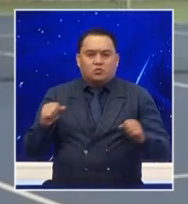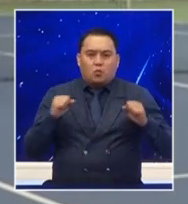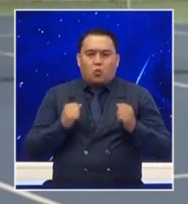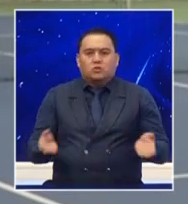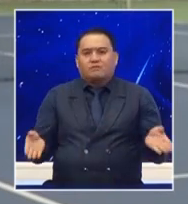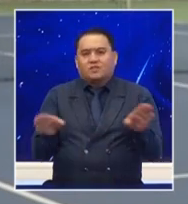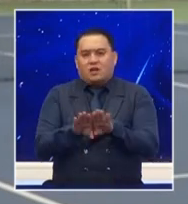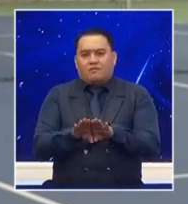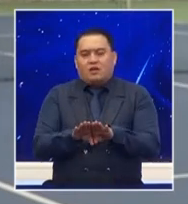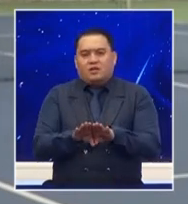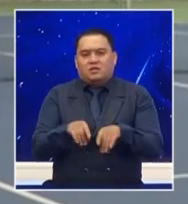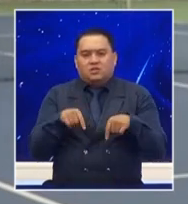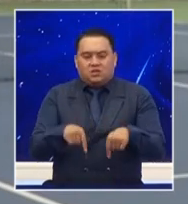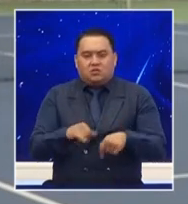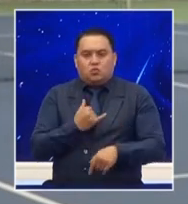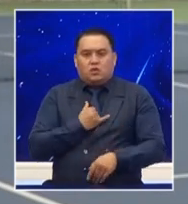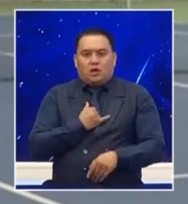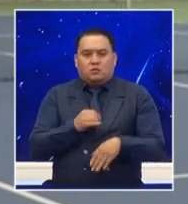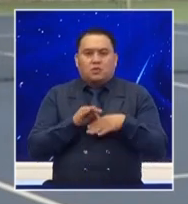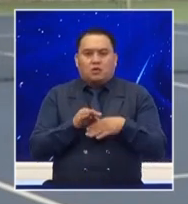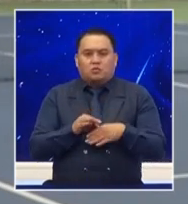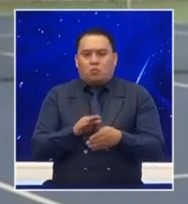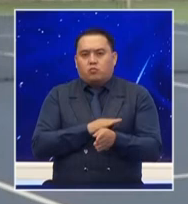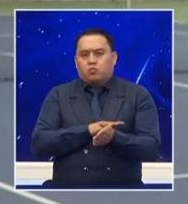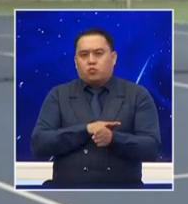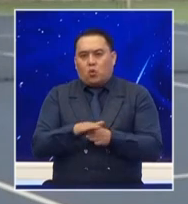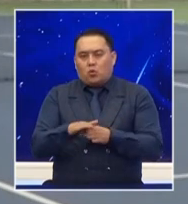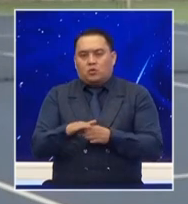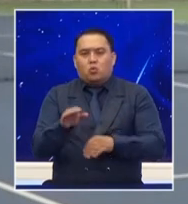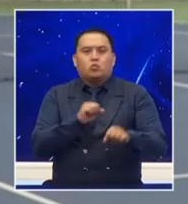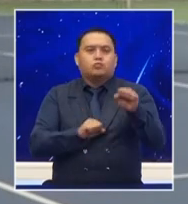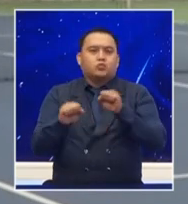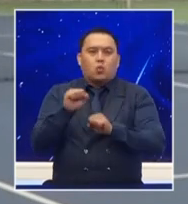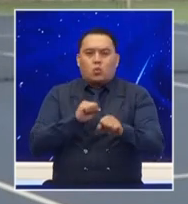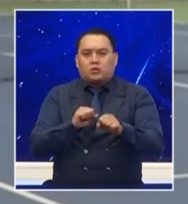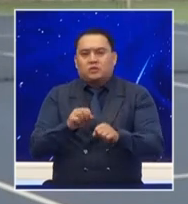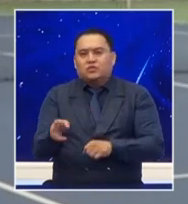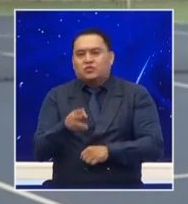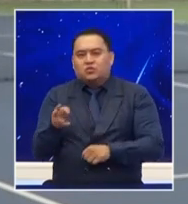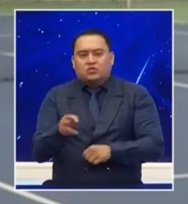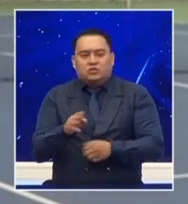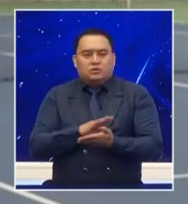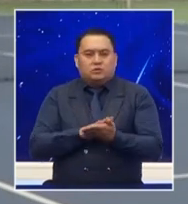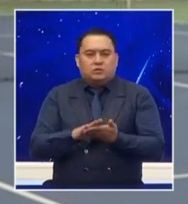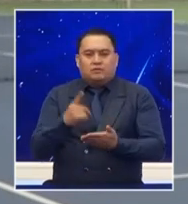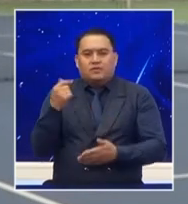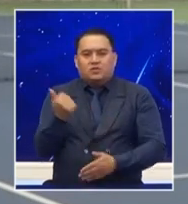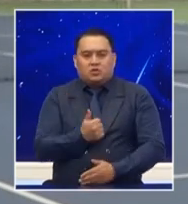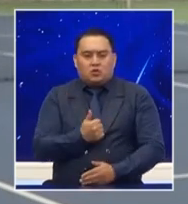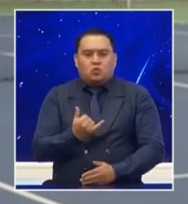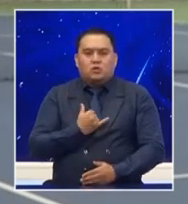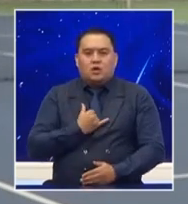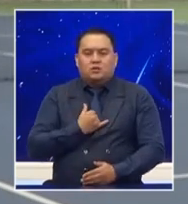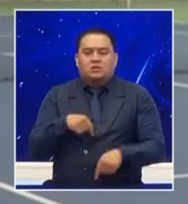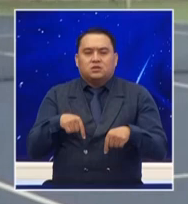спорткомплекс закрываем. И здесь проходит полная уборка санитарный день. А также раз в неделю